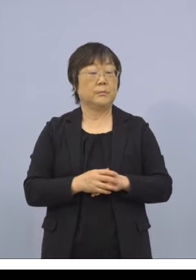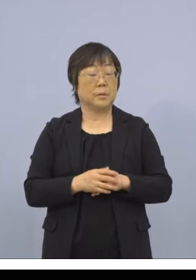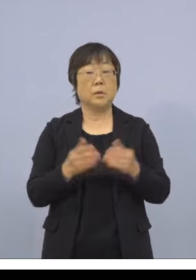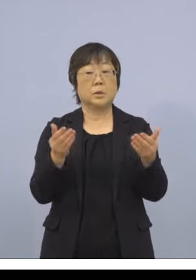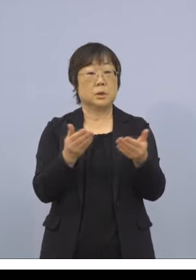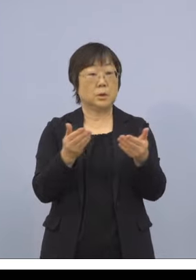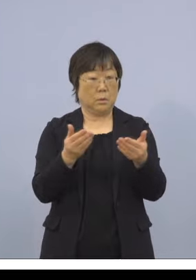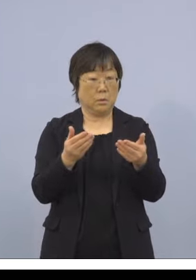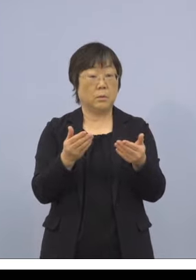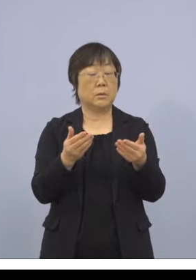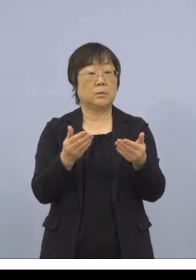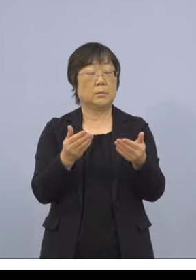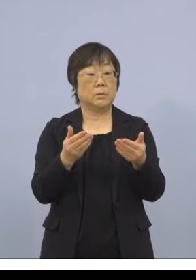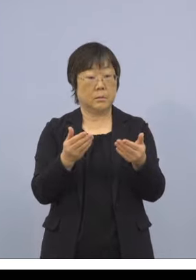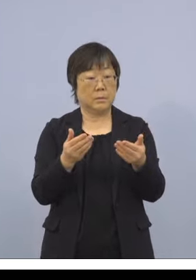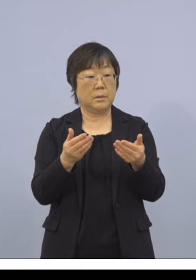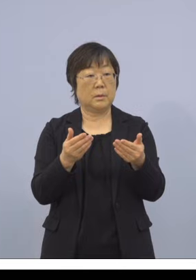業